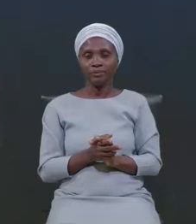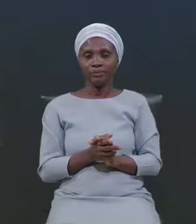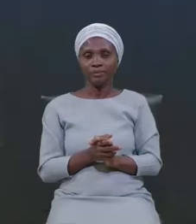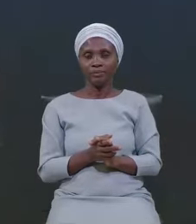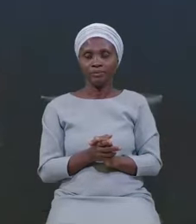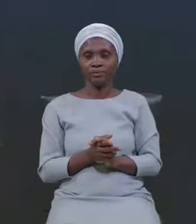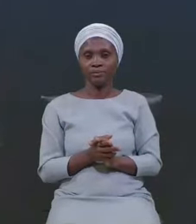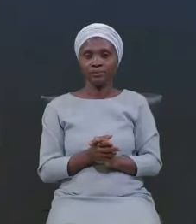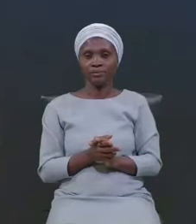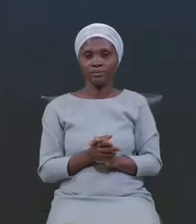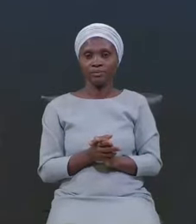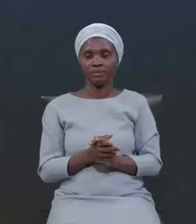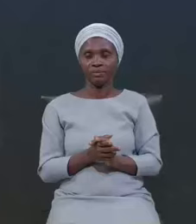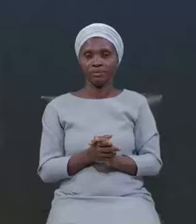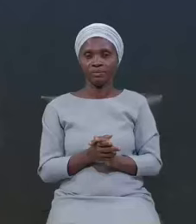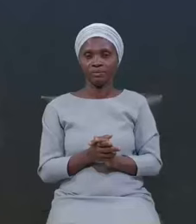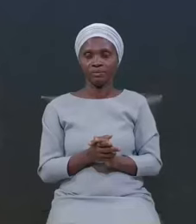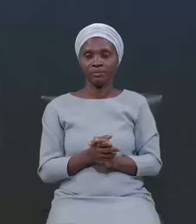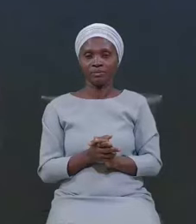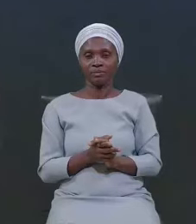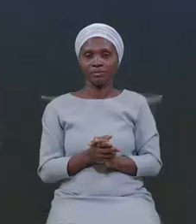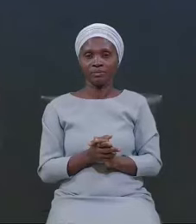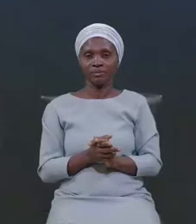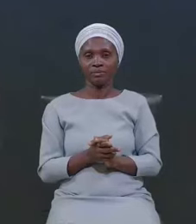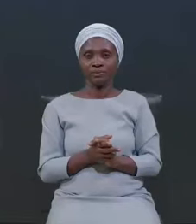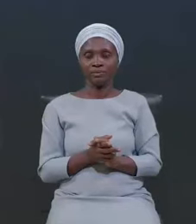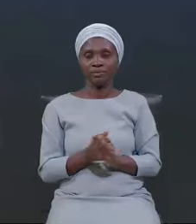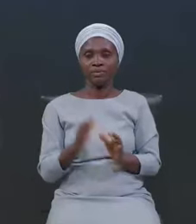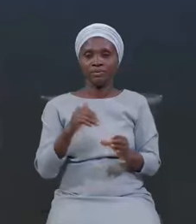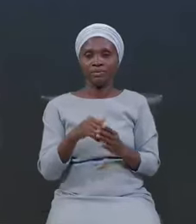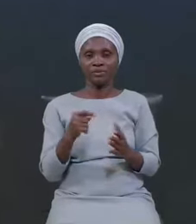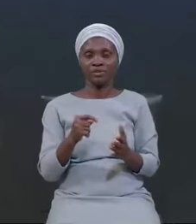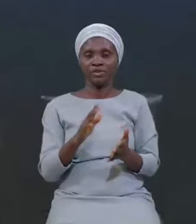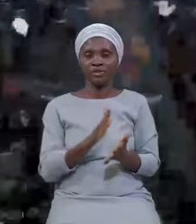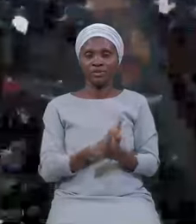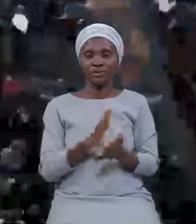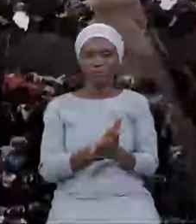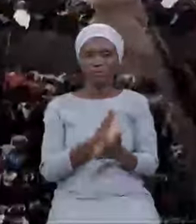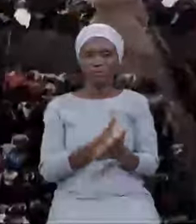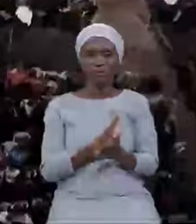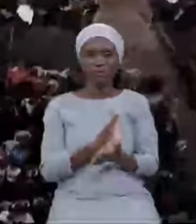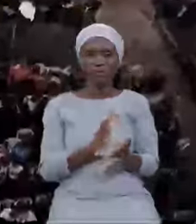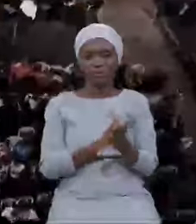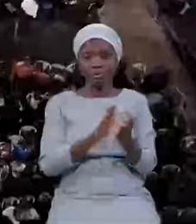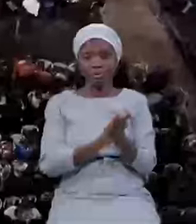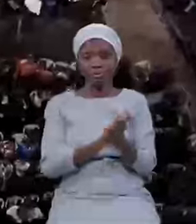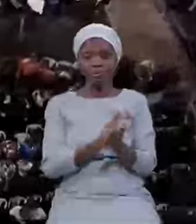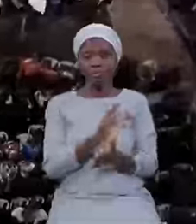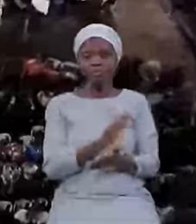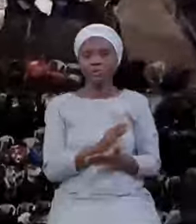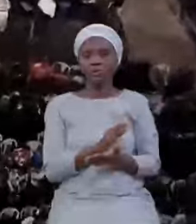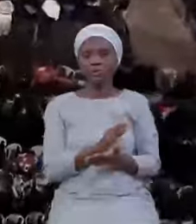nous. Et il y aura un programme spécial qui est organisé ou qui sera